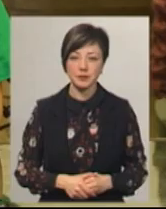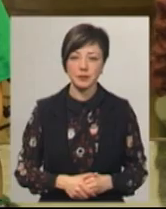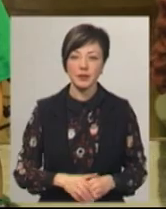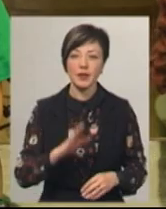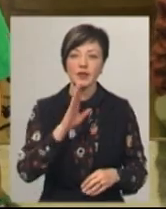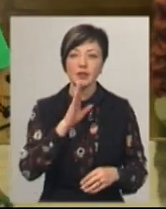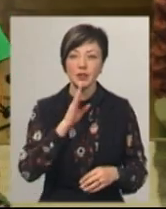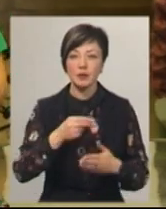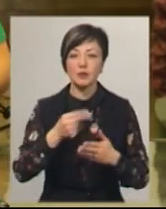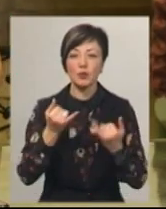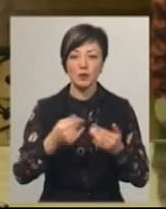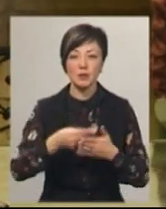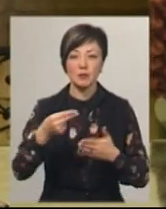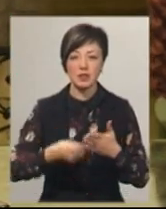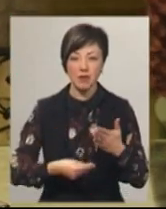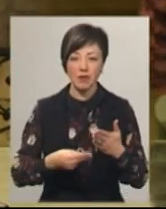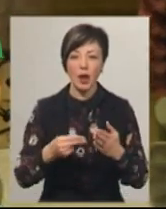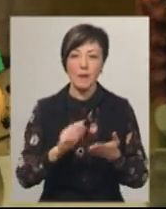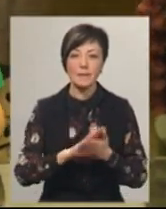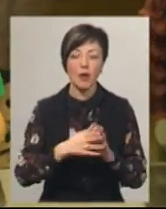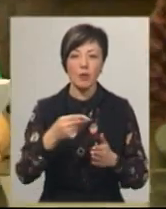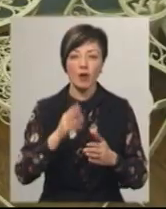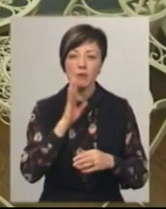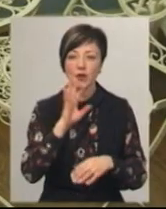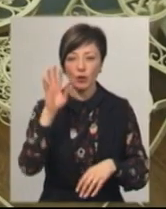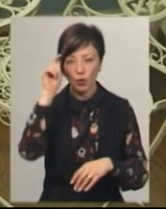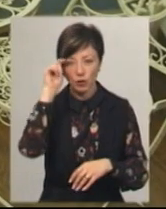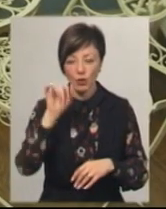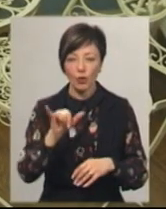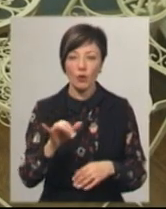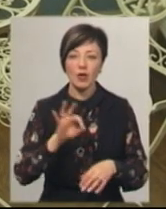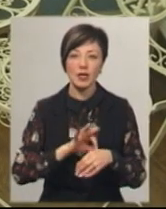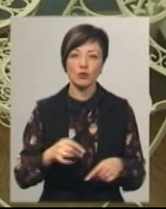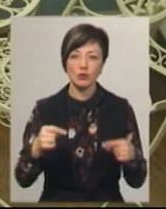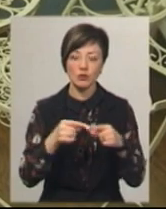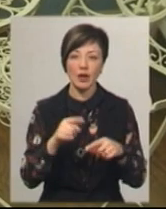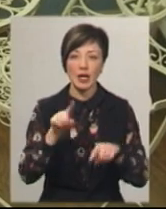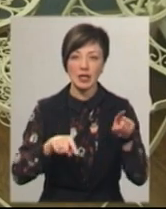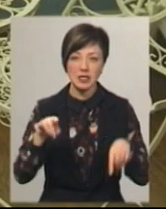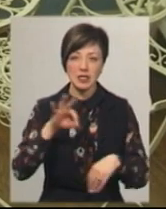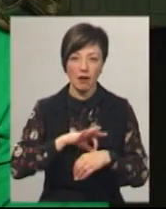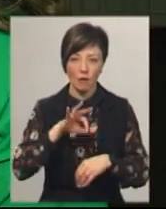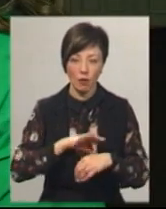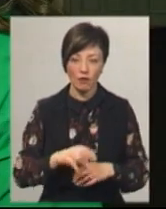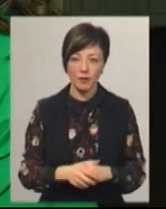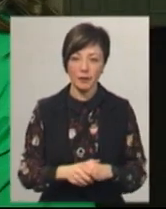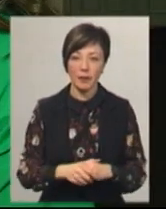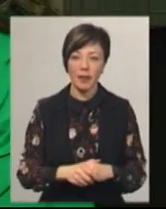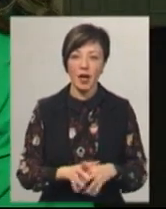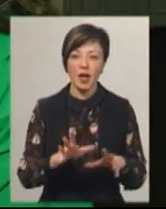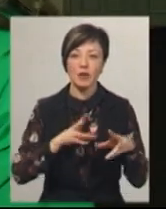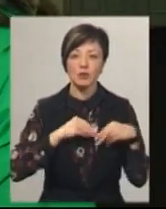Леся Шевчук – одна із тих, хто сьогодні підписали меморандум. Вона – мати хлопчика, у якого діагностували рідкісне захворювання. Разом